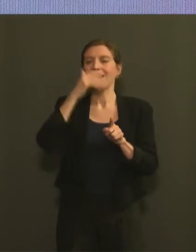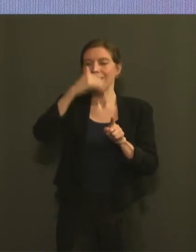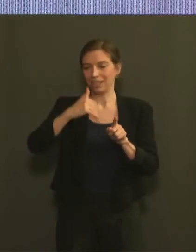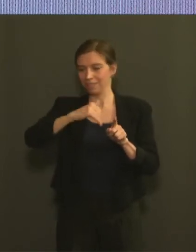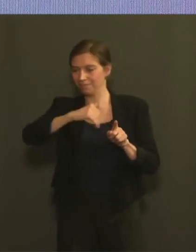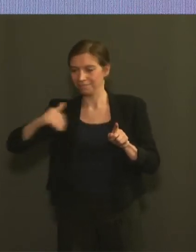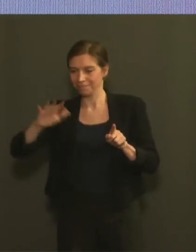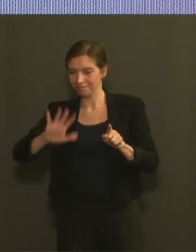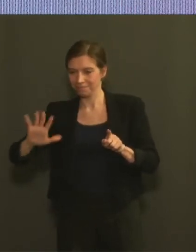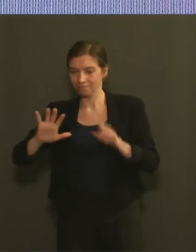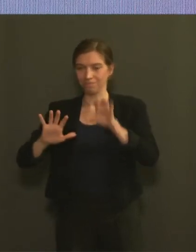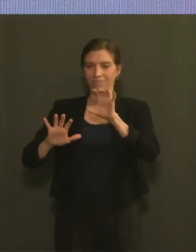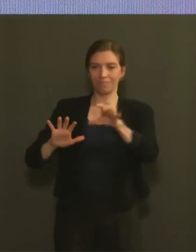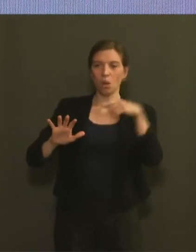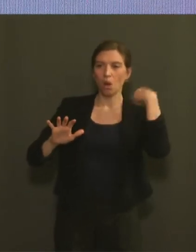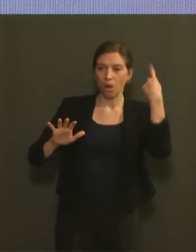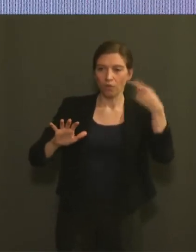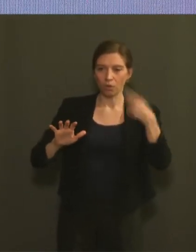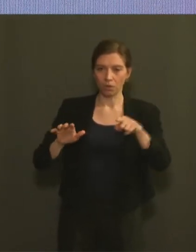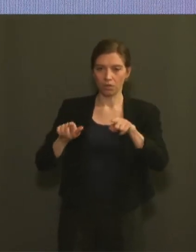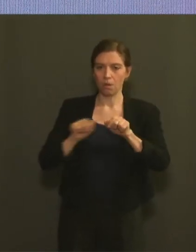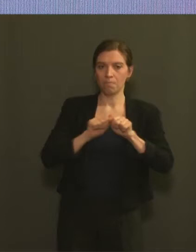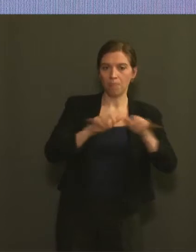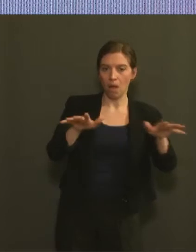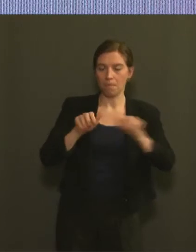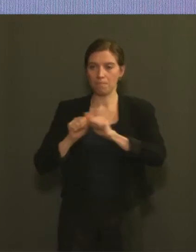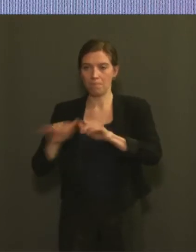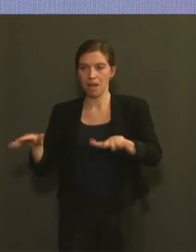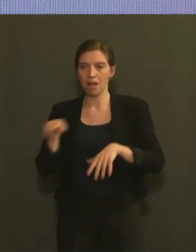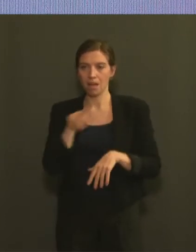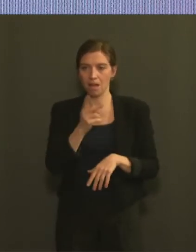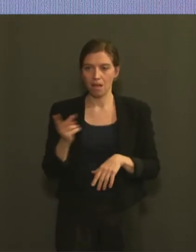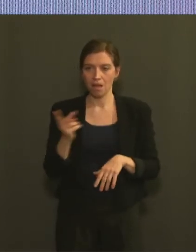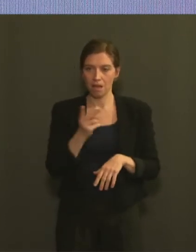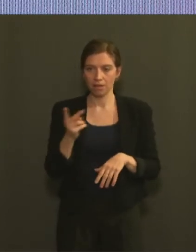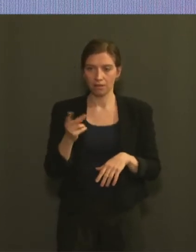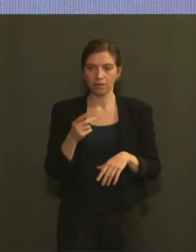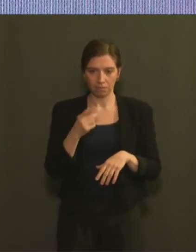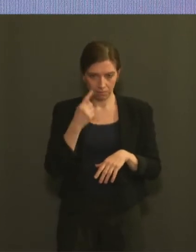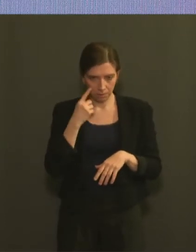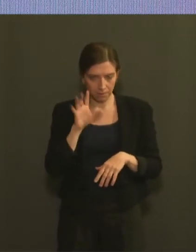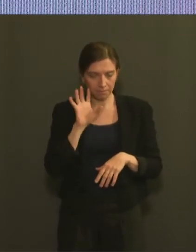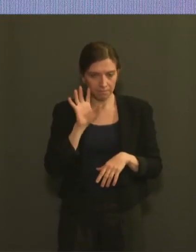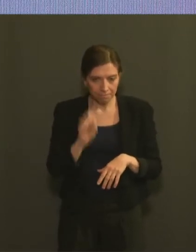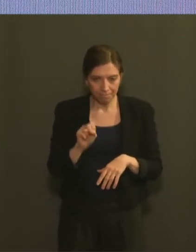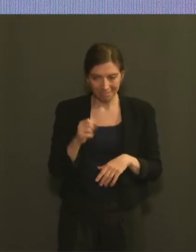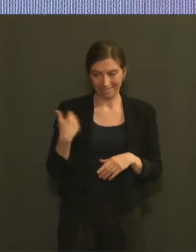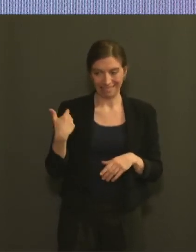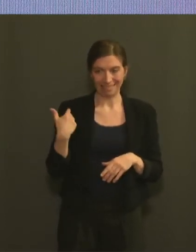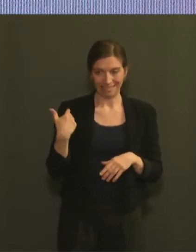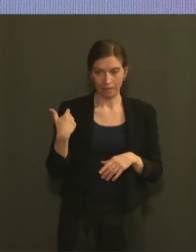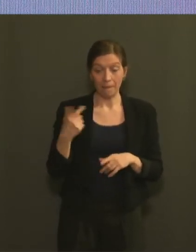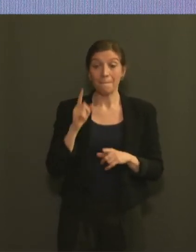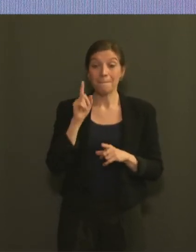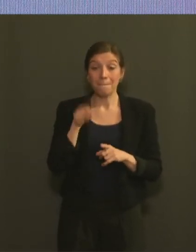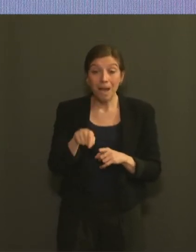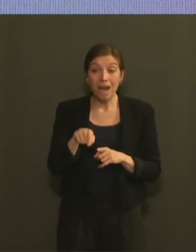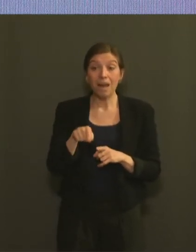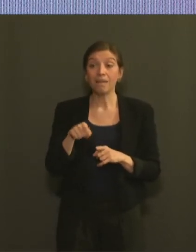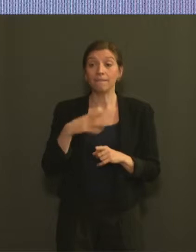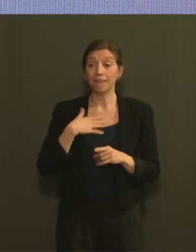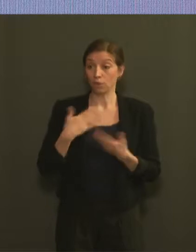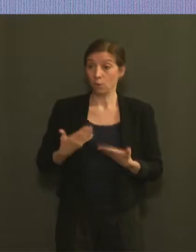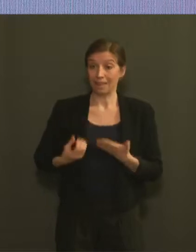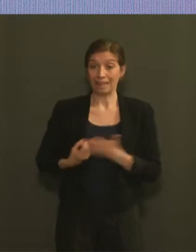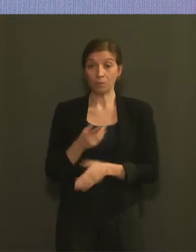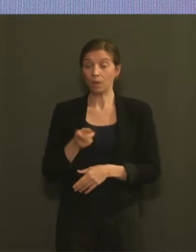nationale et évoluent souvent des variantes bertrand opprimés rect marées vertes de l'histoire vous retirer d'haïti retraite en septembre